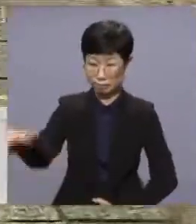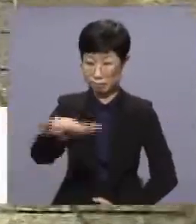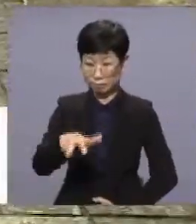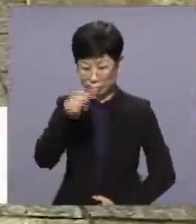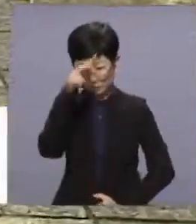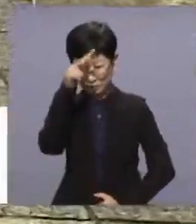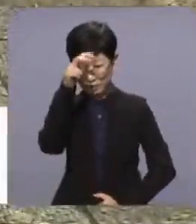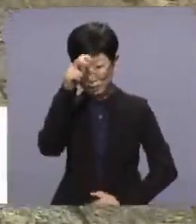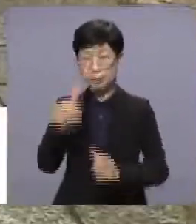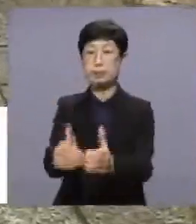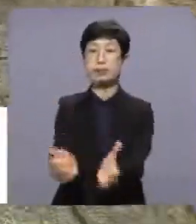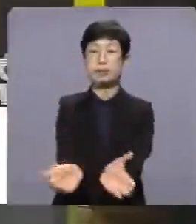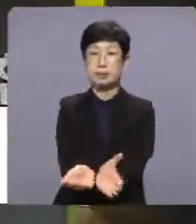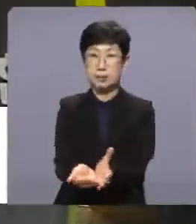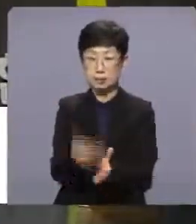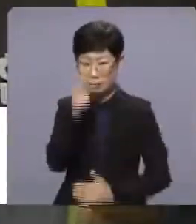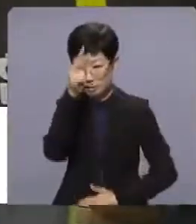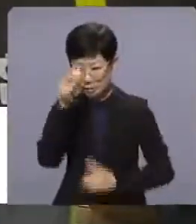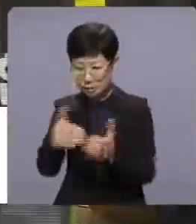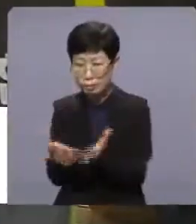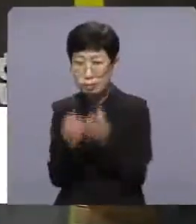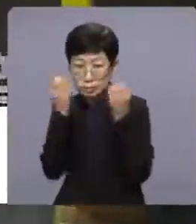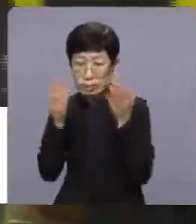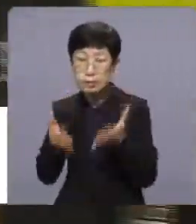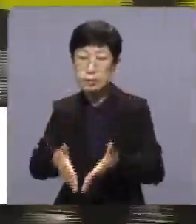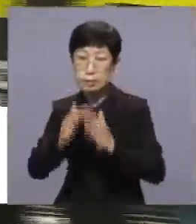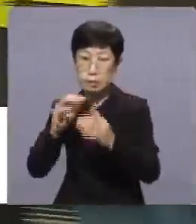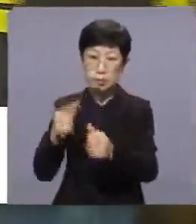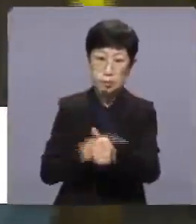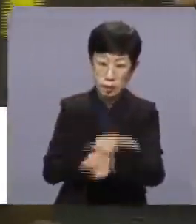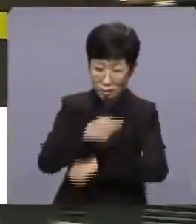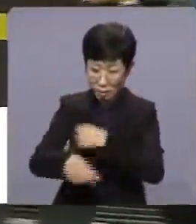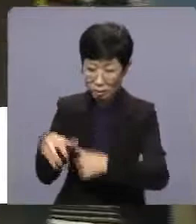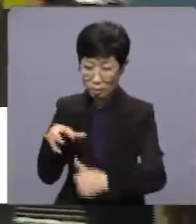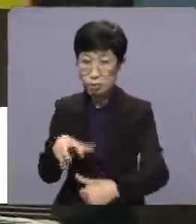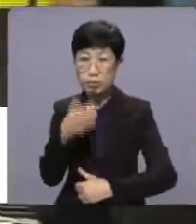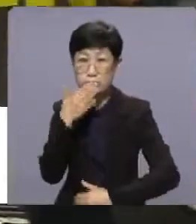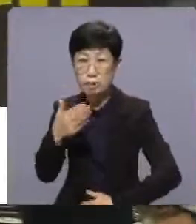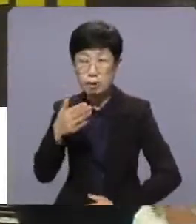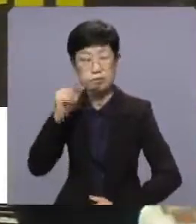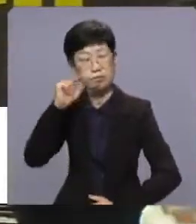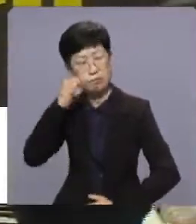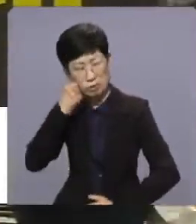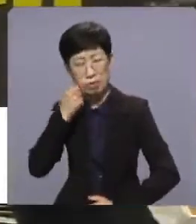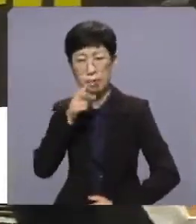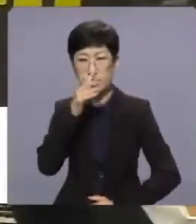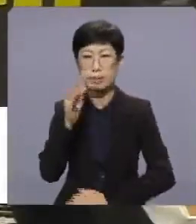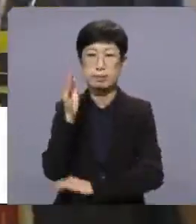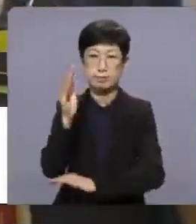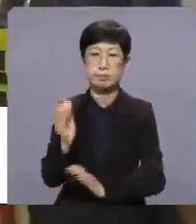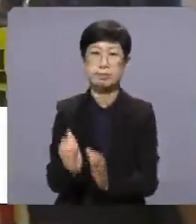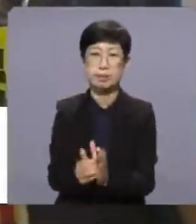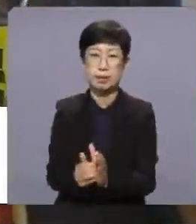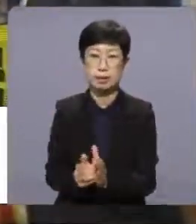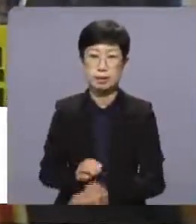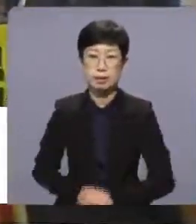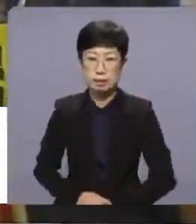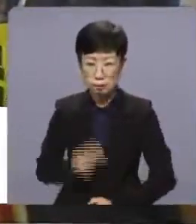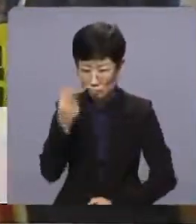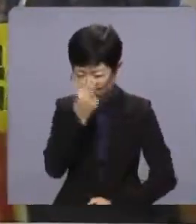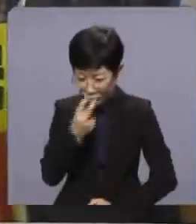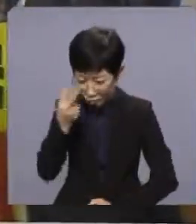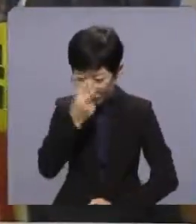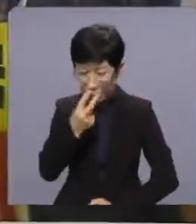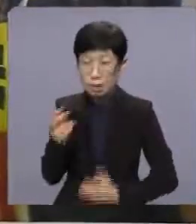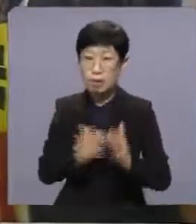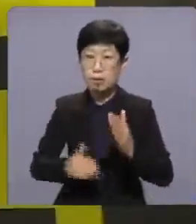경찰 직장협의회는 경찰국 신설이 민주적 통제 방안이 될 수 없다고 지적했습니다. 경찰 수사가 공정이